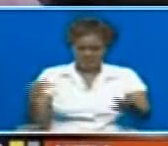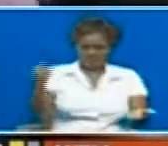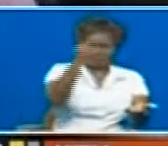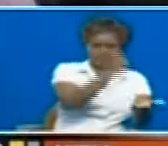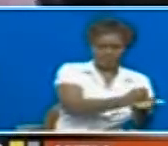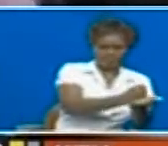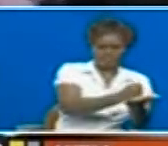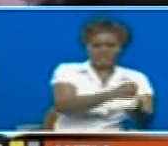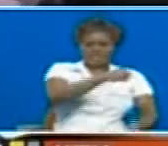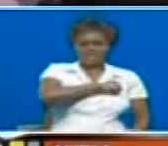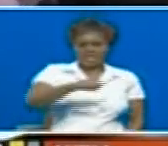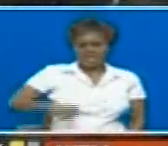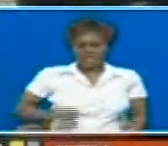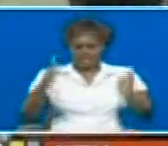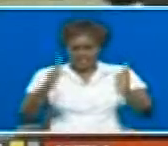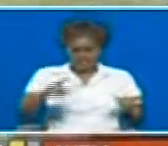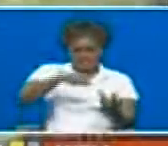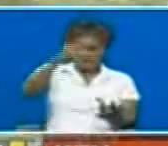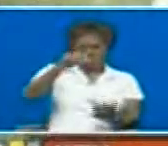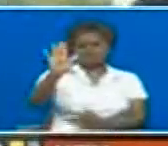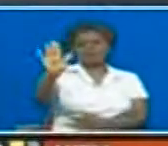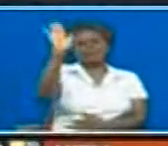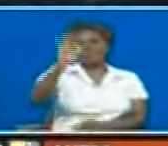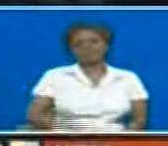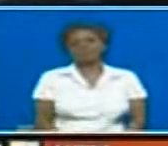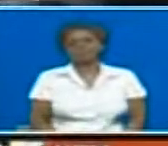elect a senator of their choice.